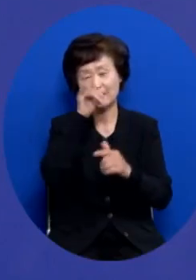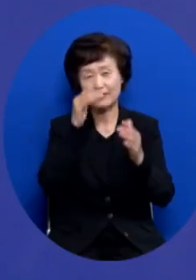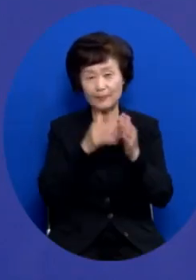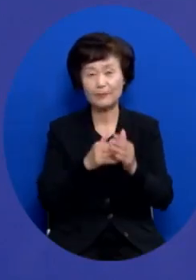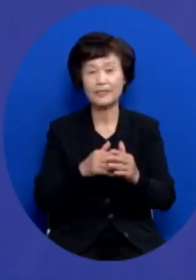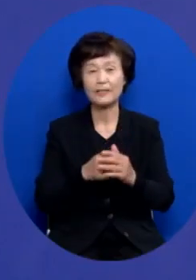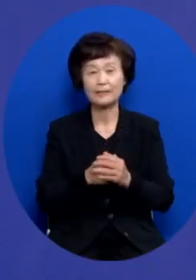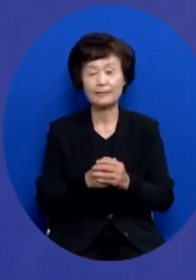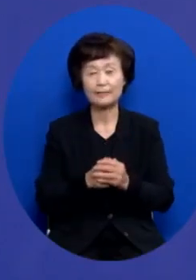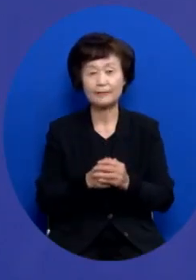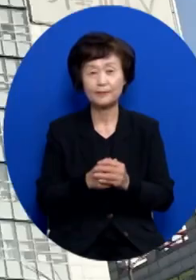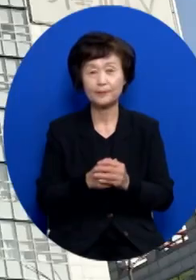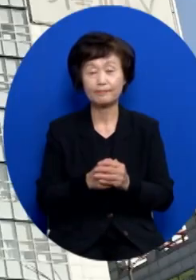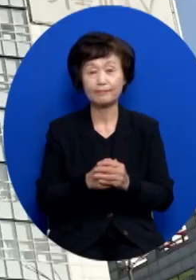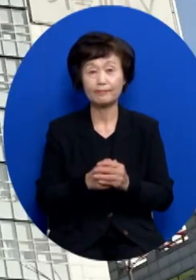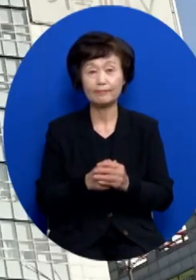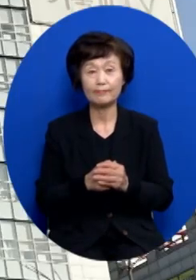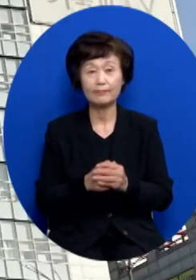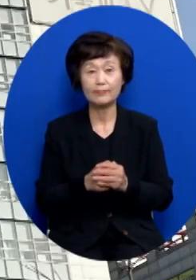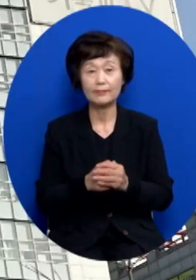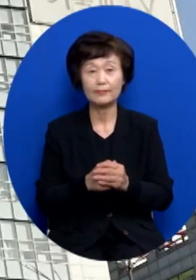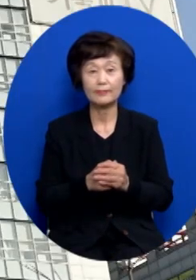오늘의 주요 단신입니다.